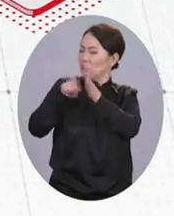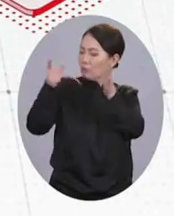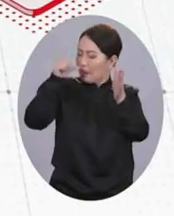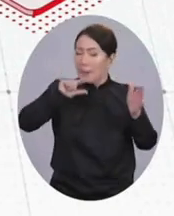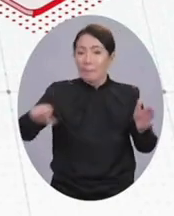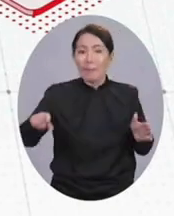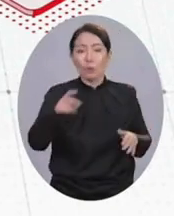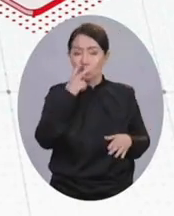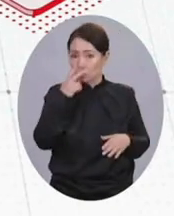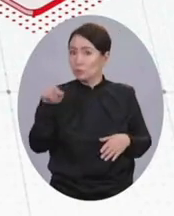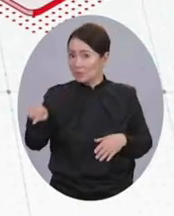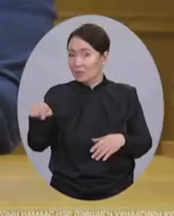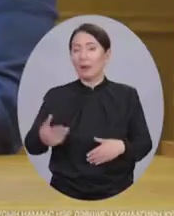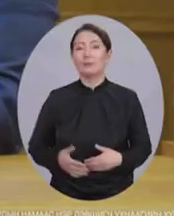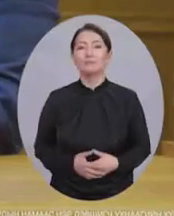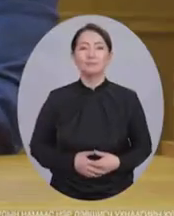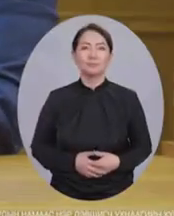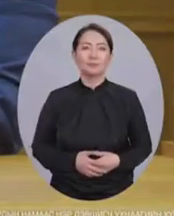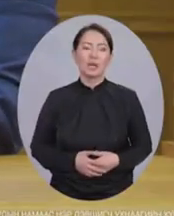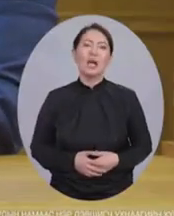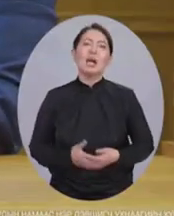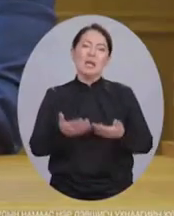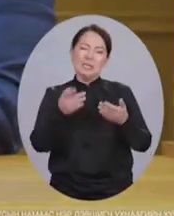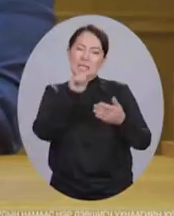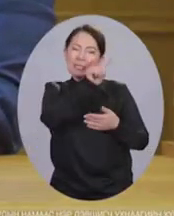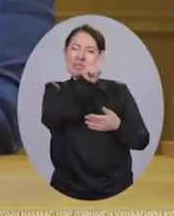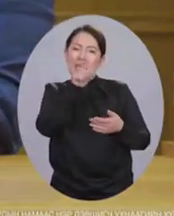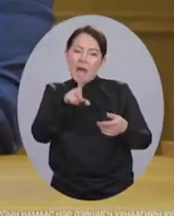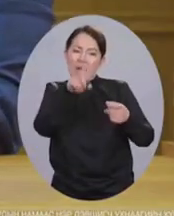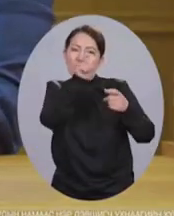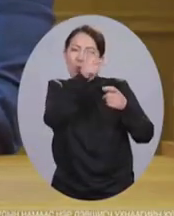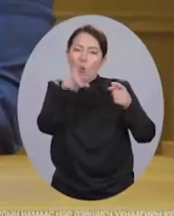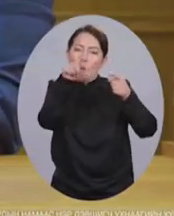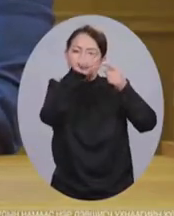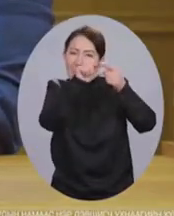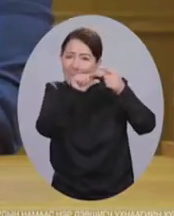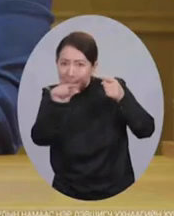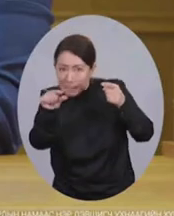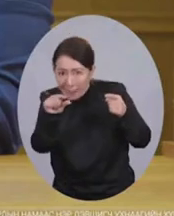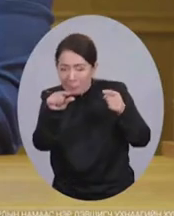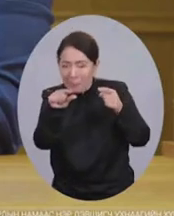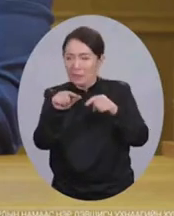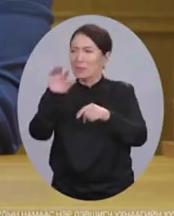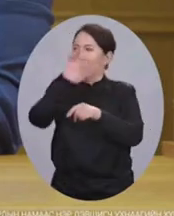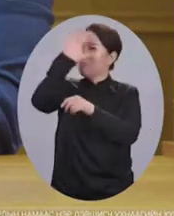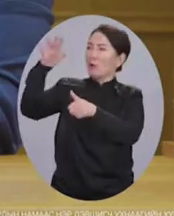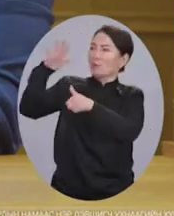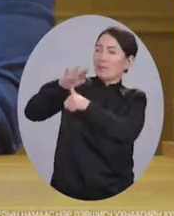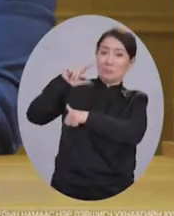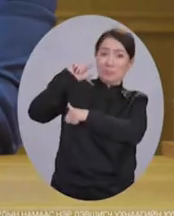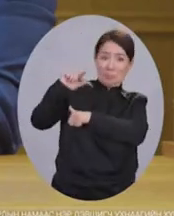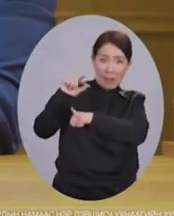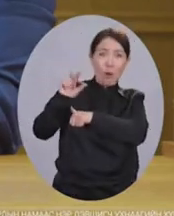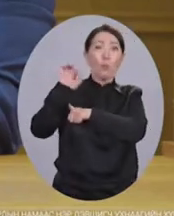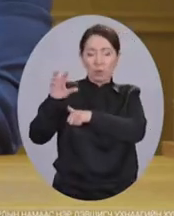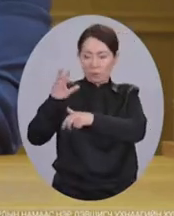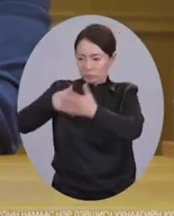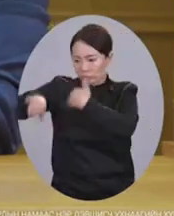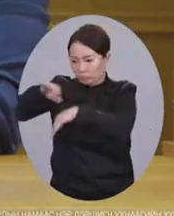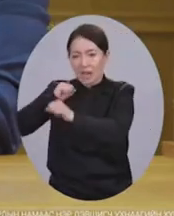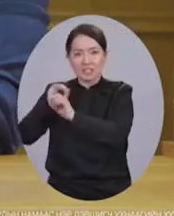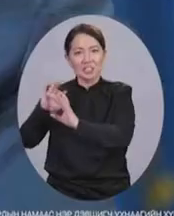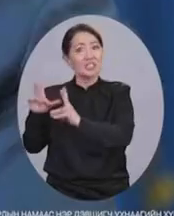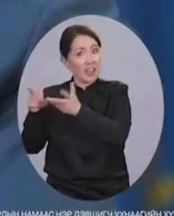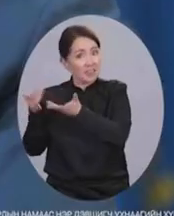жилийн хамгийн бага үзүүлэлт юм аа. Айл болох зээлийн хүү нам дор байгаад аж ахуйн нэгжүүд дээр дарамт багтаа байх юм бол тэдний маань үйл